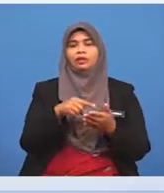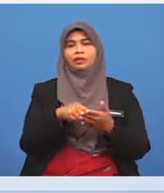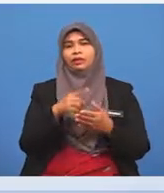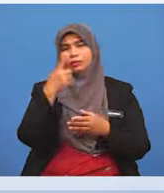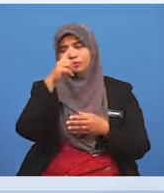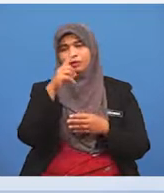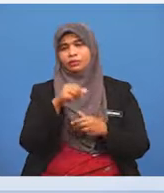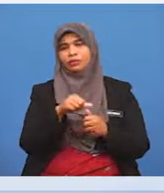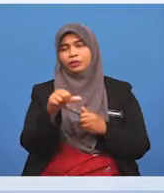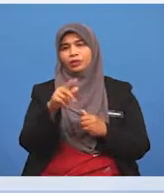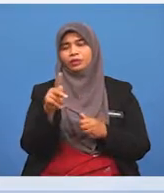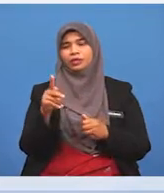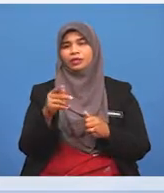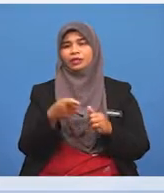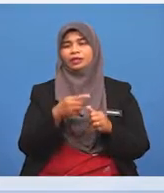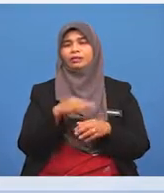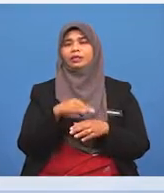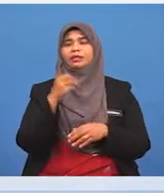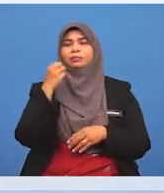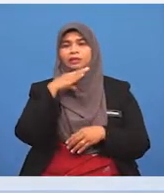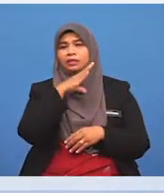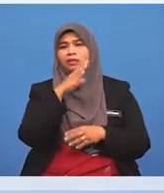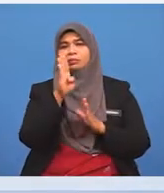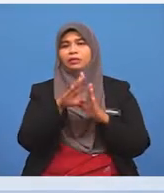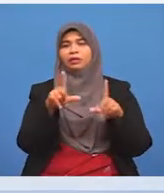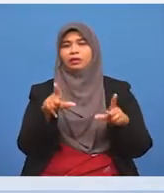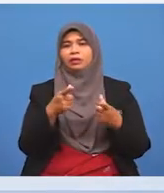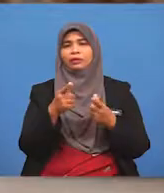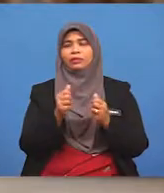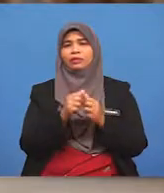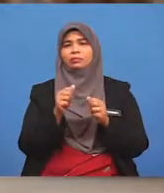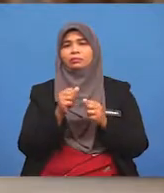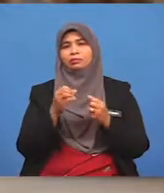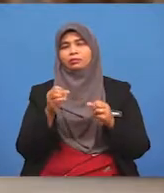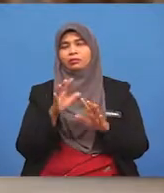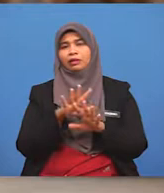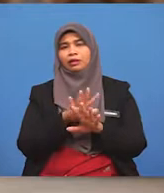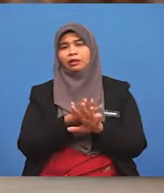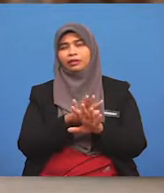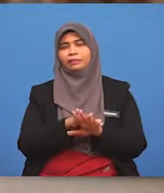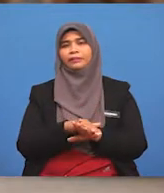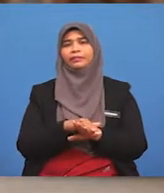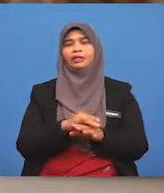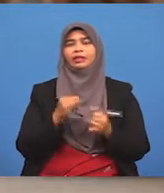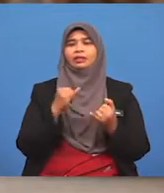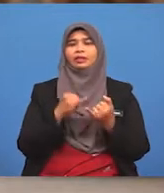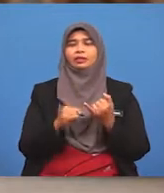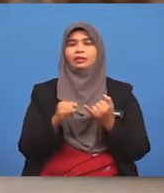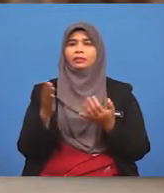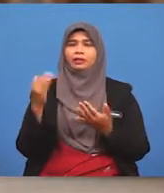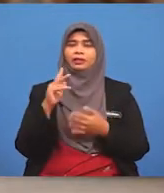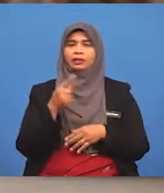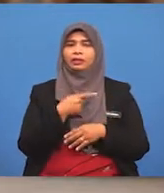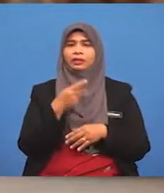menghindarkan pencemaran berlaku secara berleluasa. Murid-murid yang dihormati, akhir sekali,